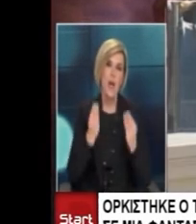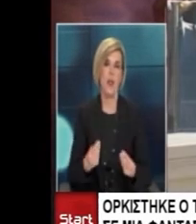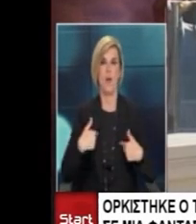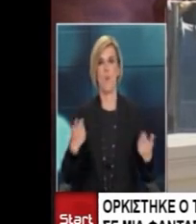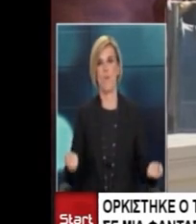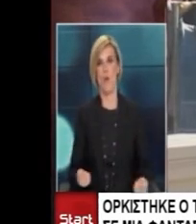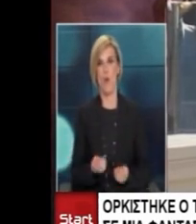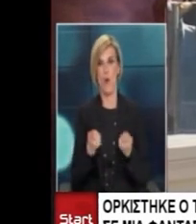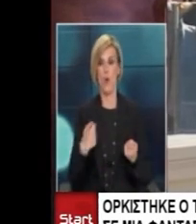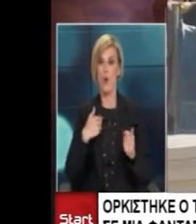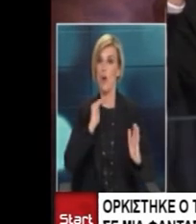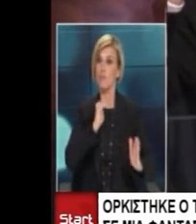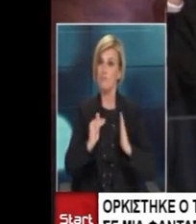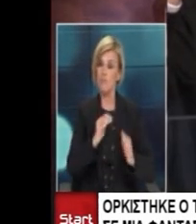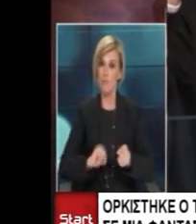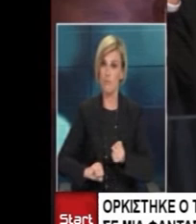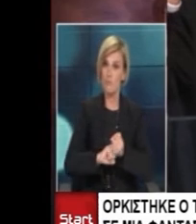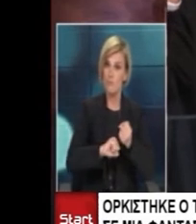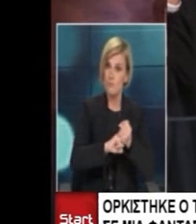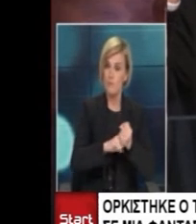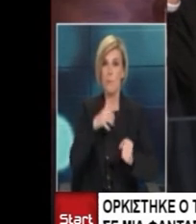να διατηρήσω, προστατεύσω και να υπερασπιστώ